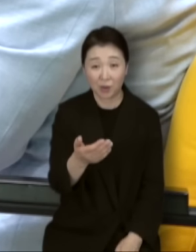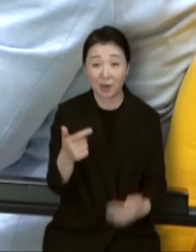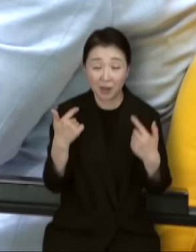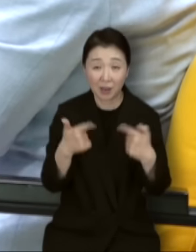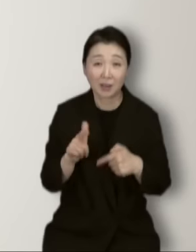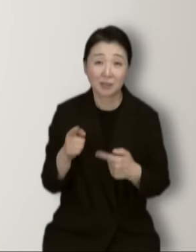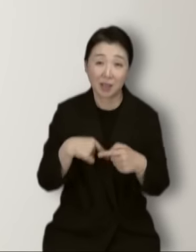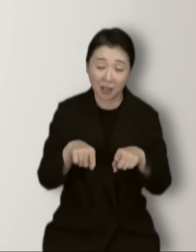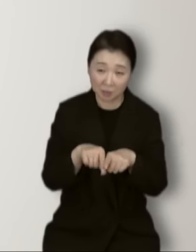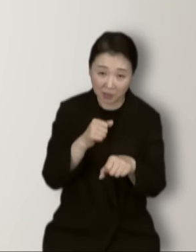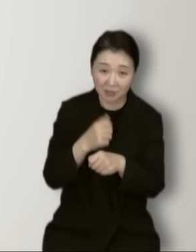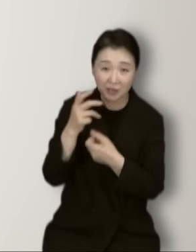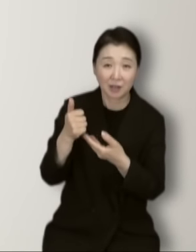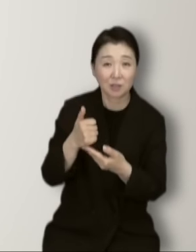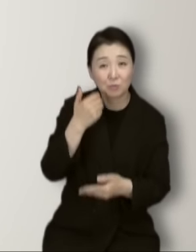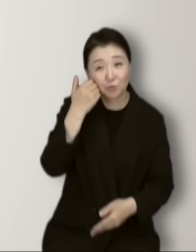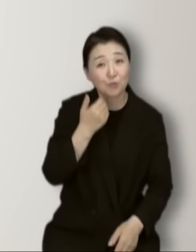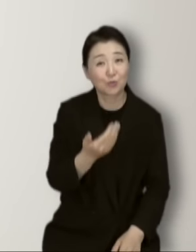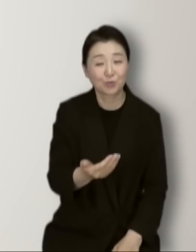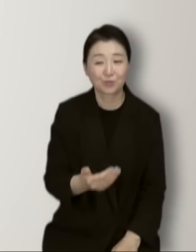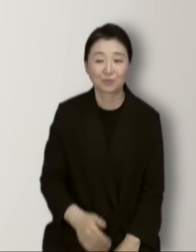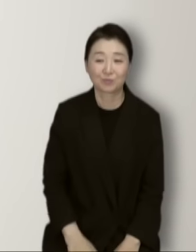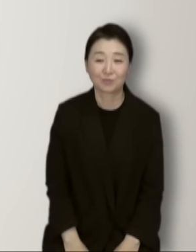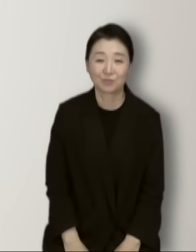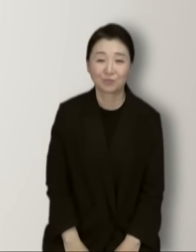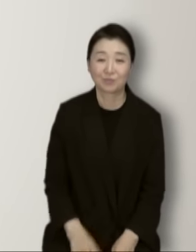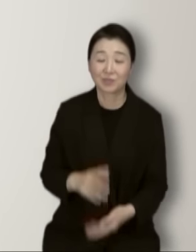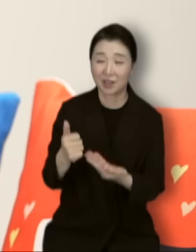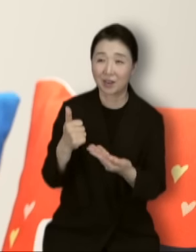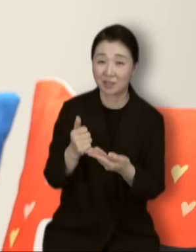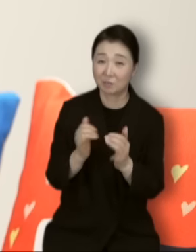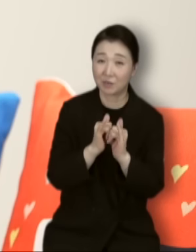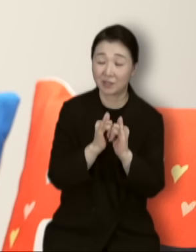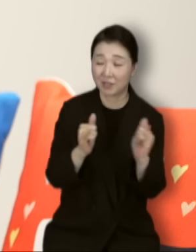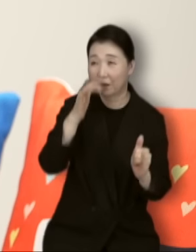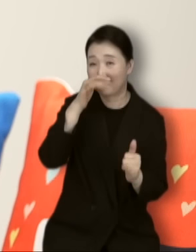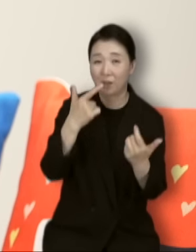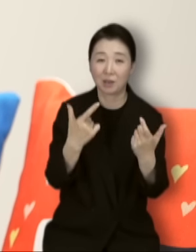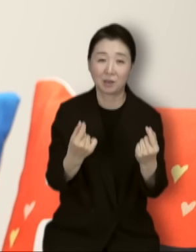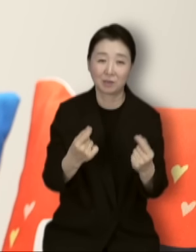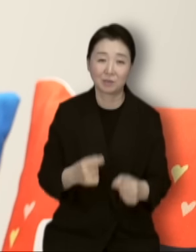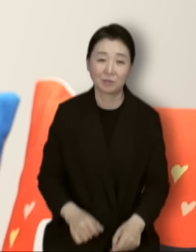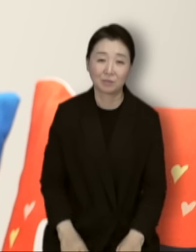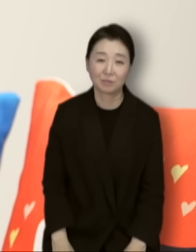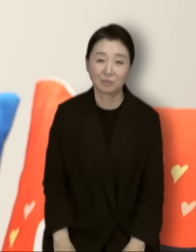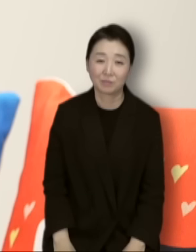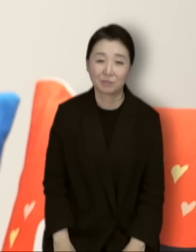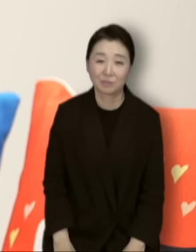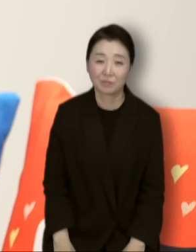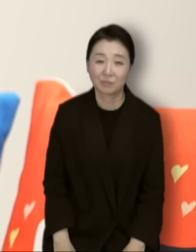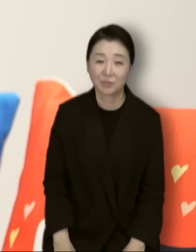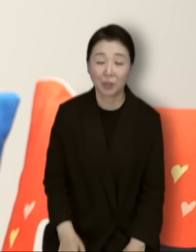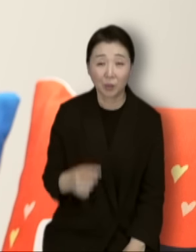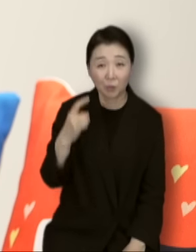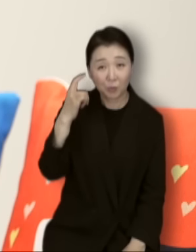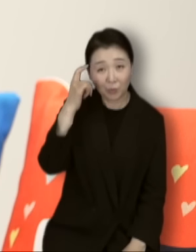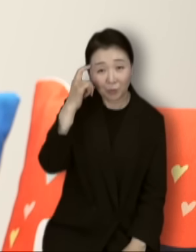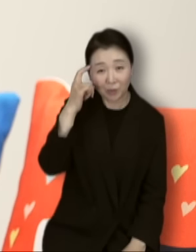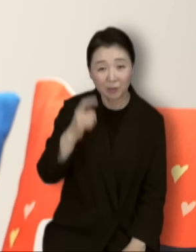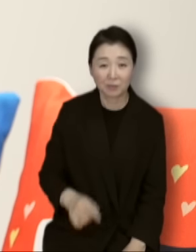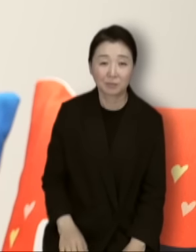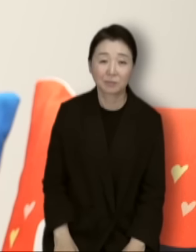집사님과 항상 함께하시는 하나님은 어떤 존재이신요 하나님은 사람 바보인 거 같아요 아 어렇게